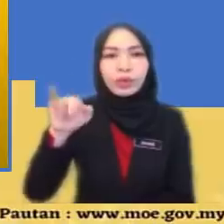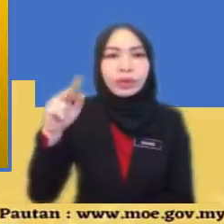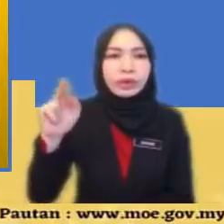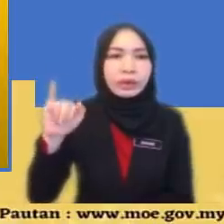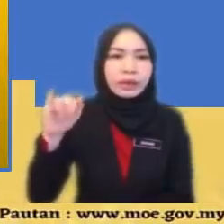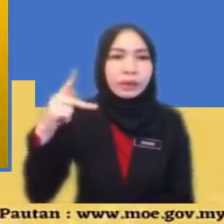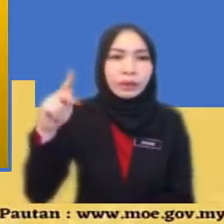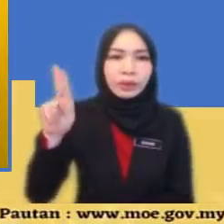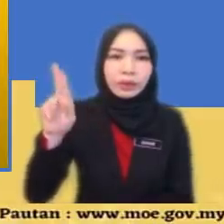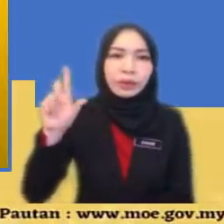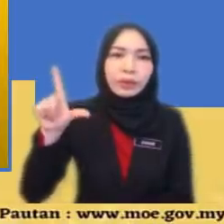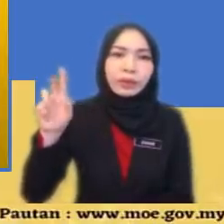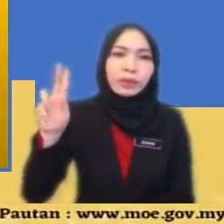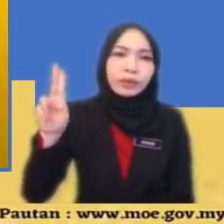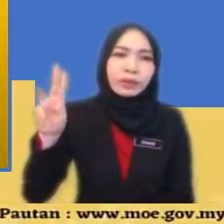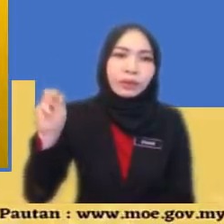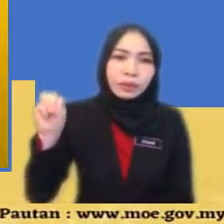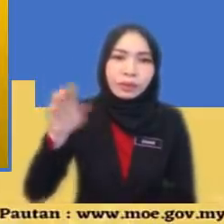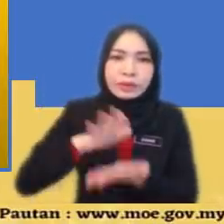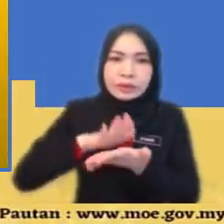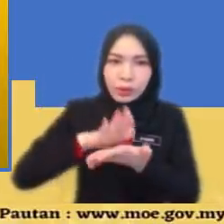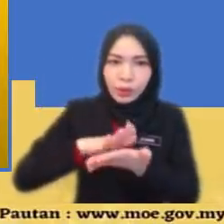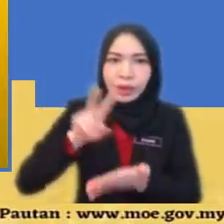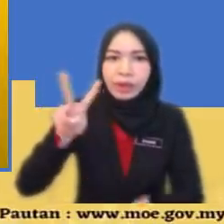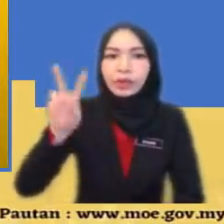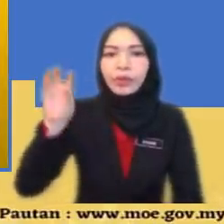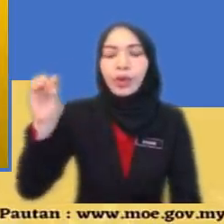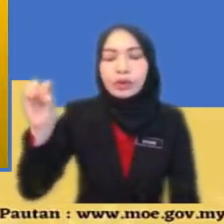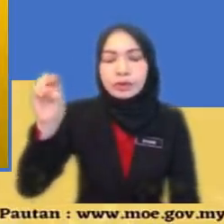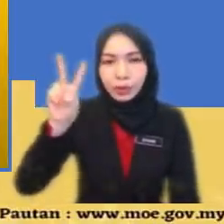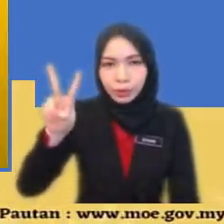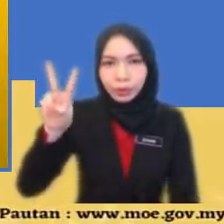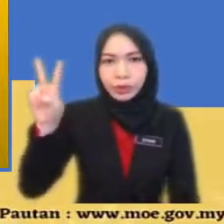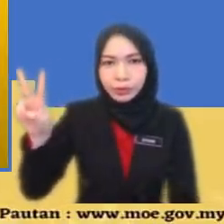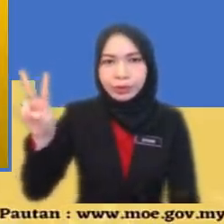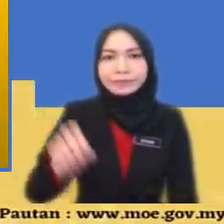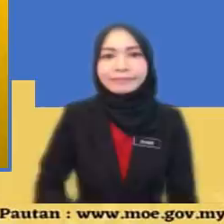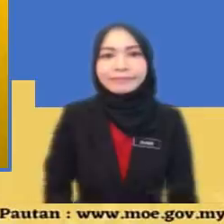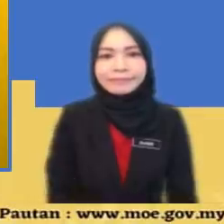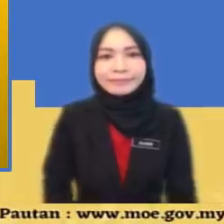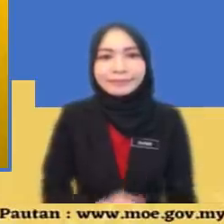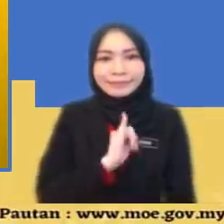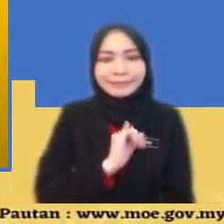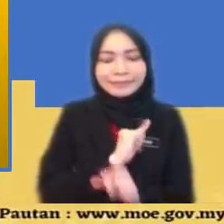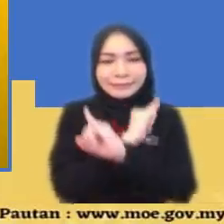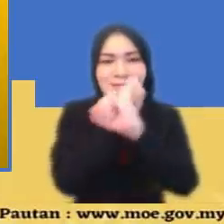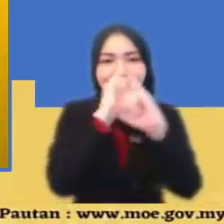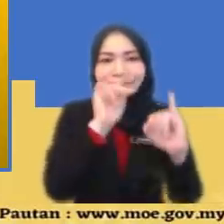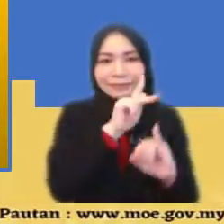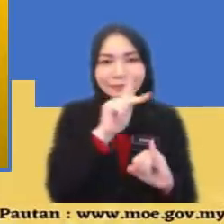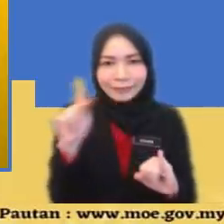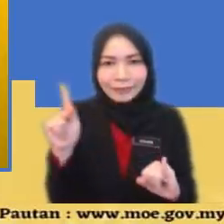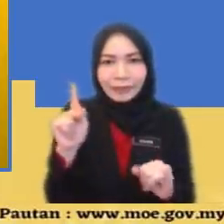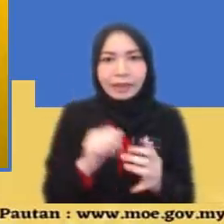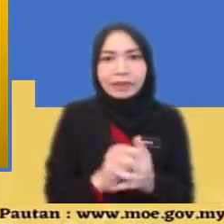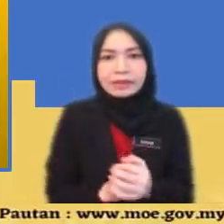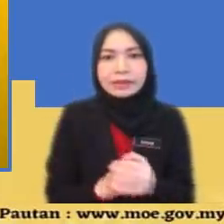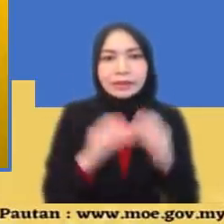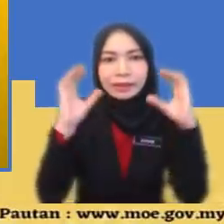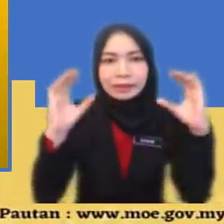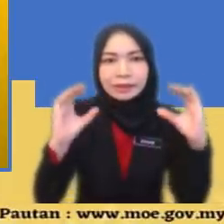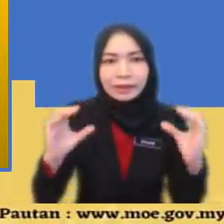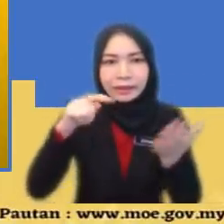perlu juga saya jelaskan berkaitan dengan perincian pelaksanaan kecap Lenin a pelaksanaan kedua Nasa script film yang